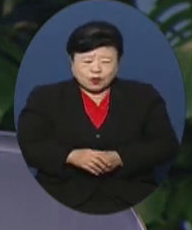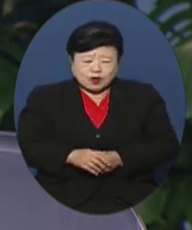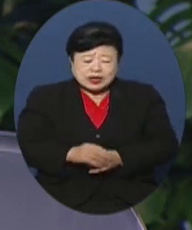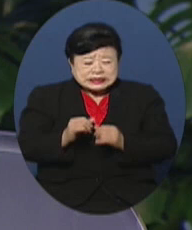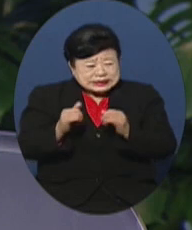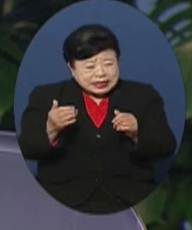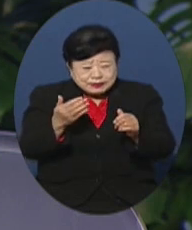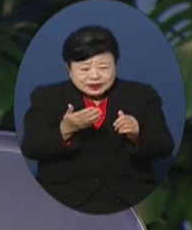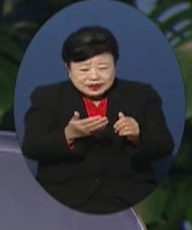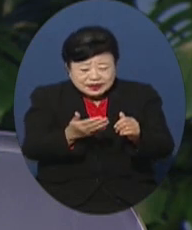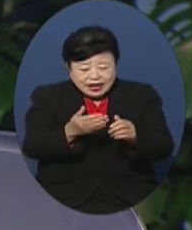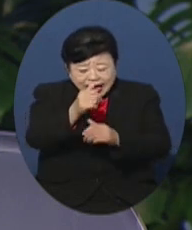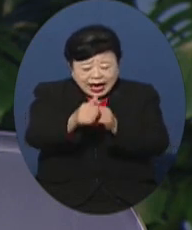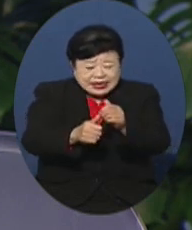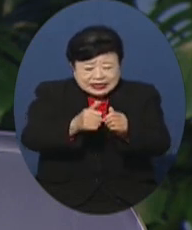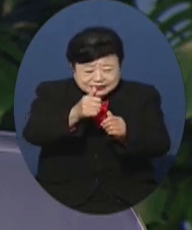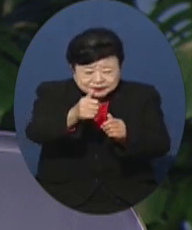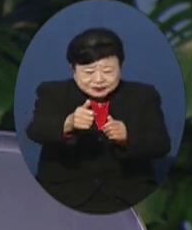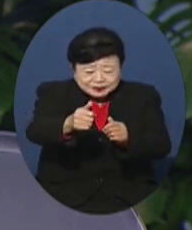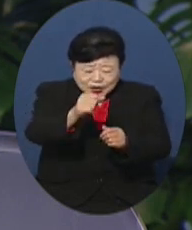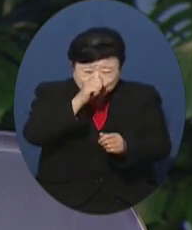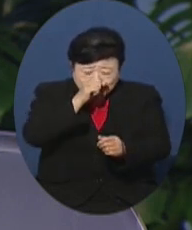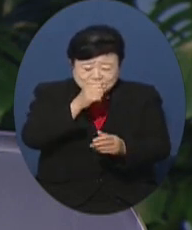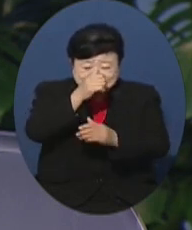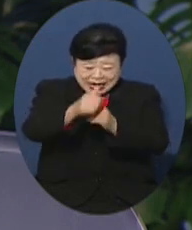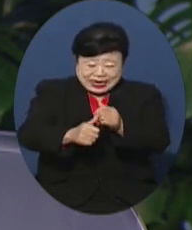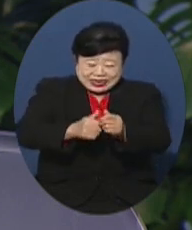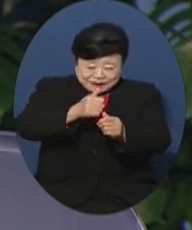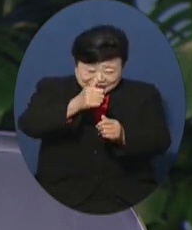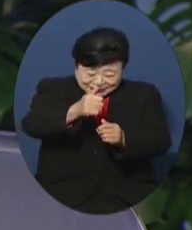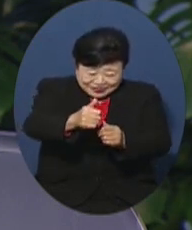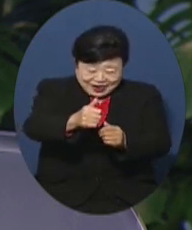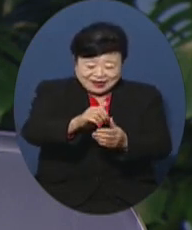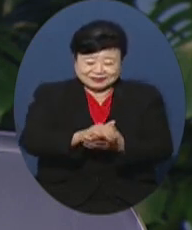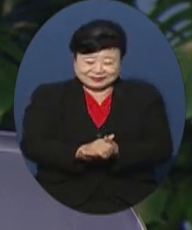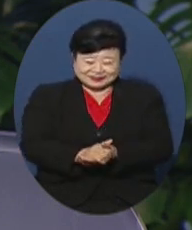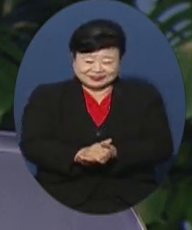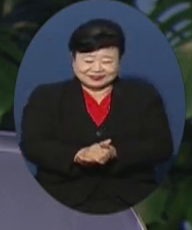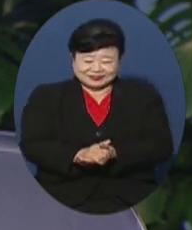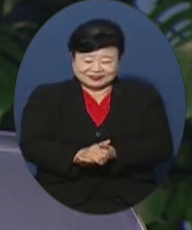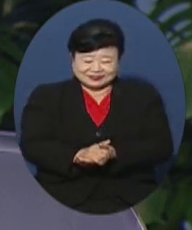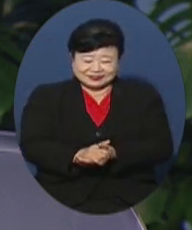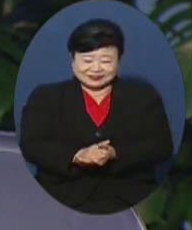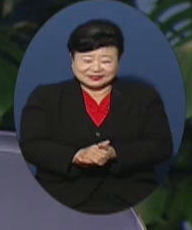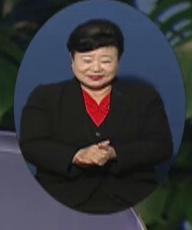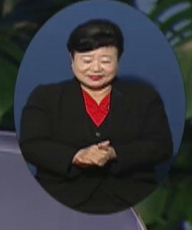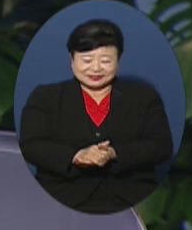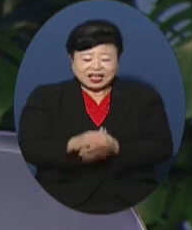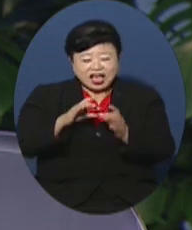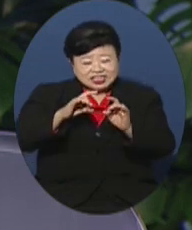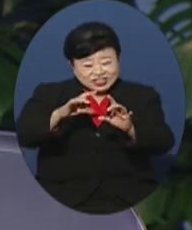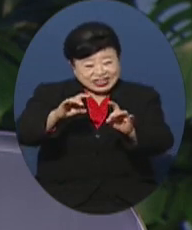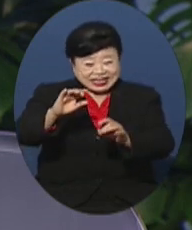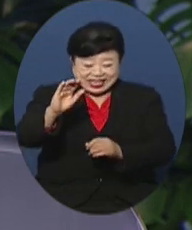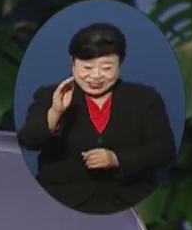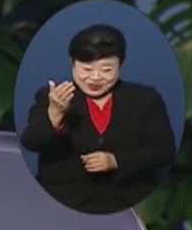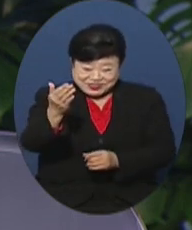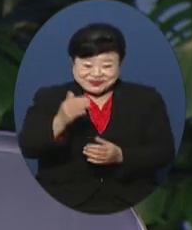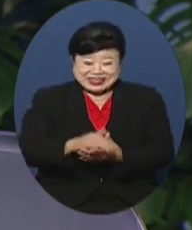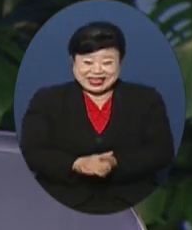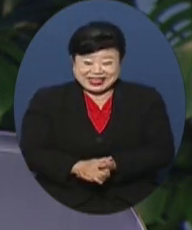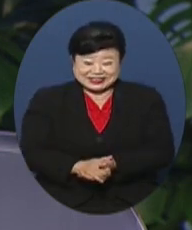사람들에게 하나님은 좋으신 하나님이십니다 라고 전하게 된